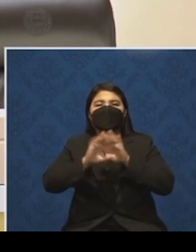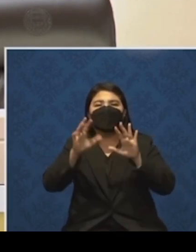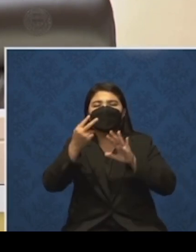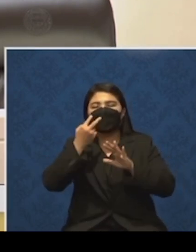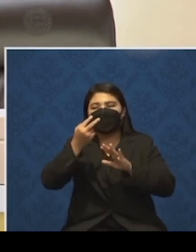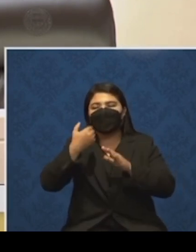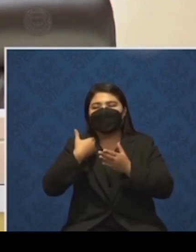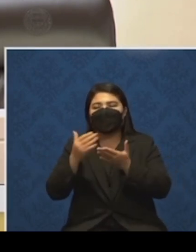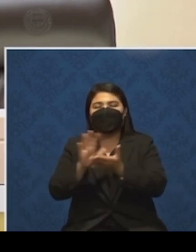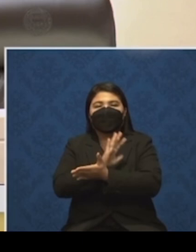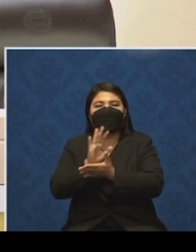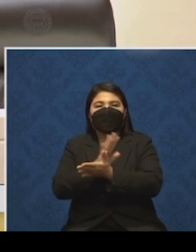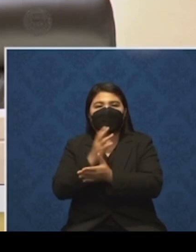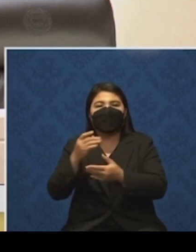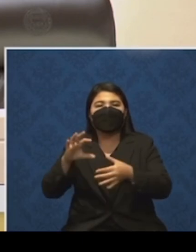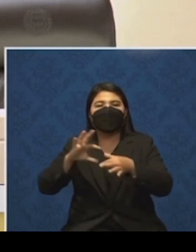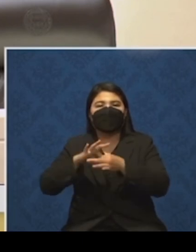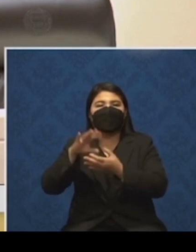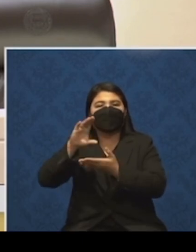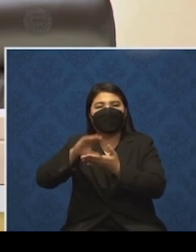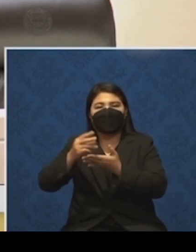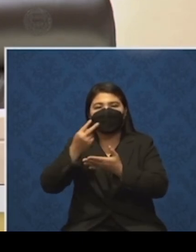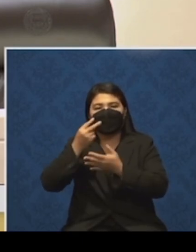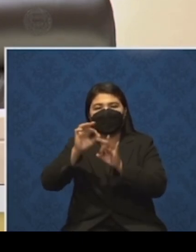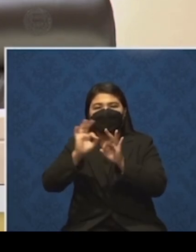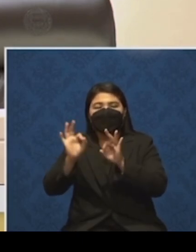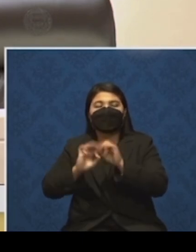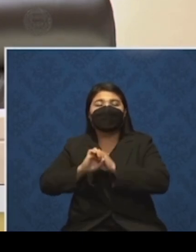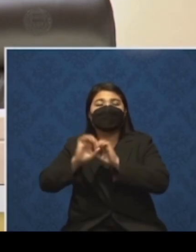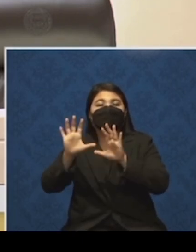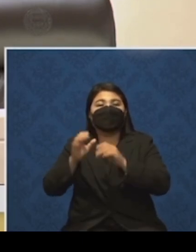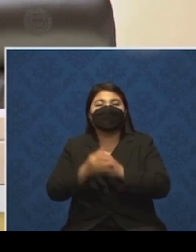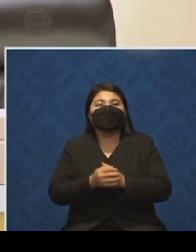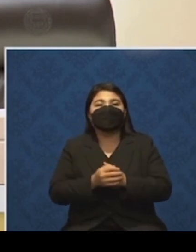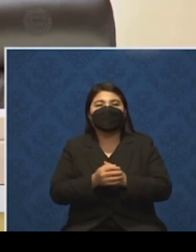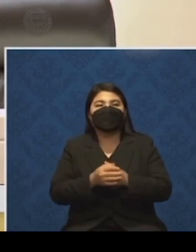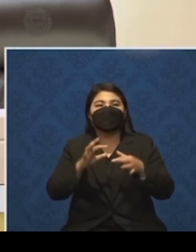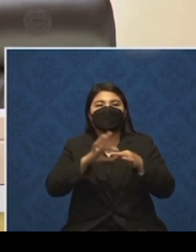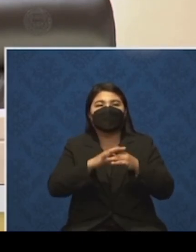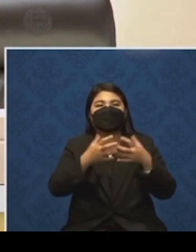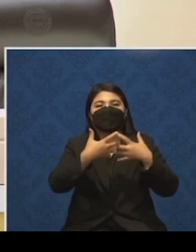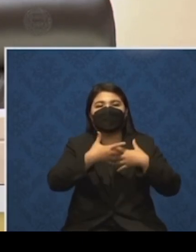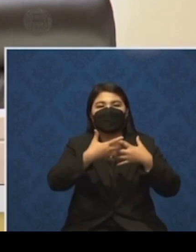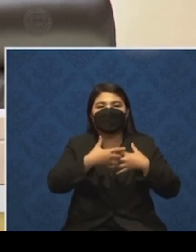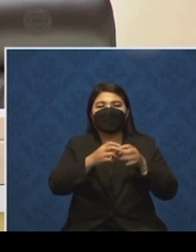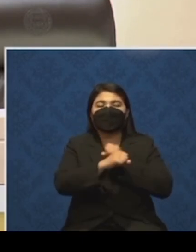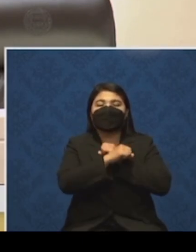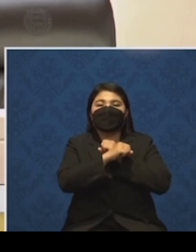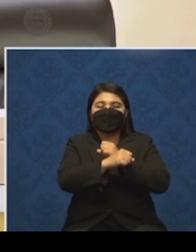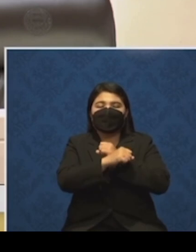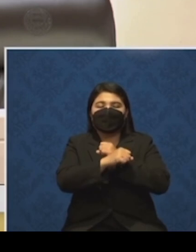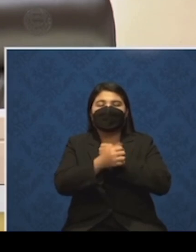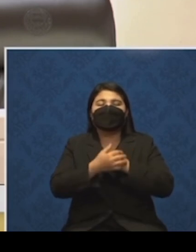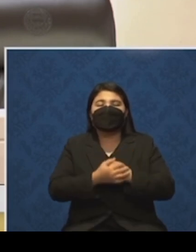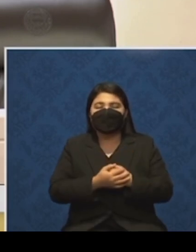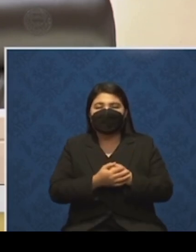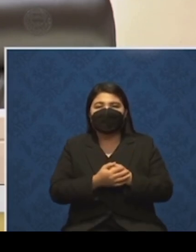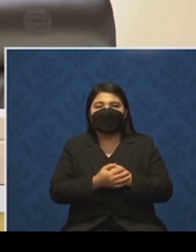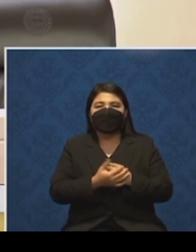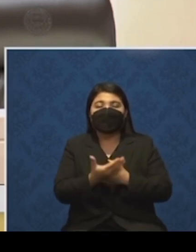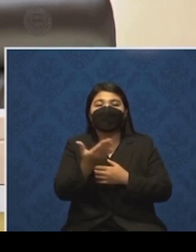ในเอกสารงบประมาณขออนุญาตกลับเรียนเรื่องอุตสาหกรรมป้องกันประเทศต้องขอบคุณนะท่านสมาชิ